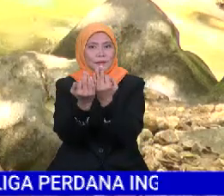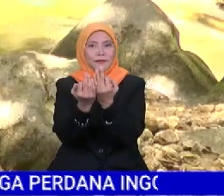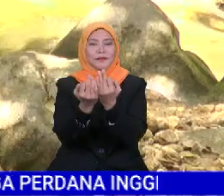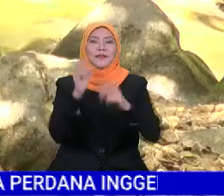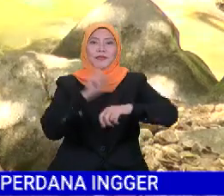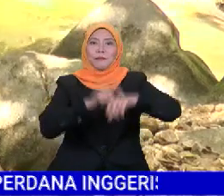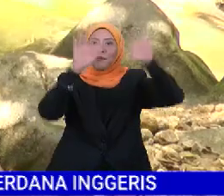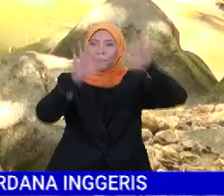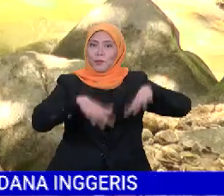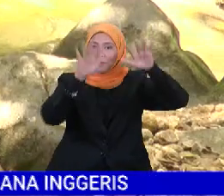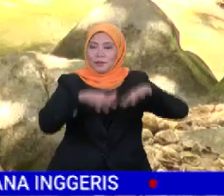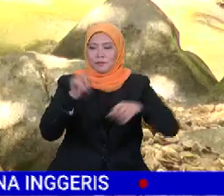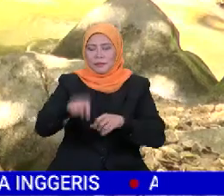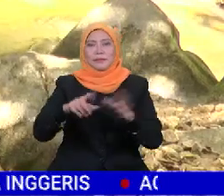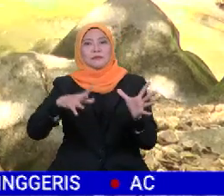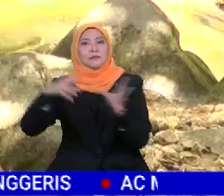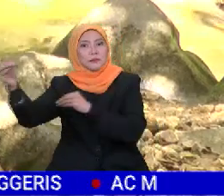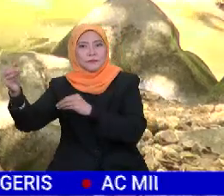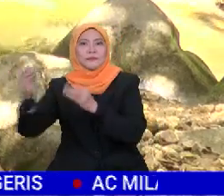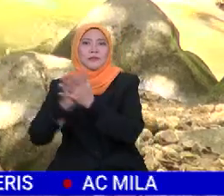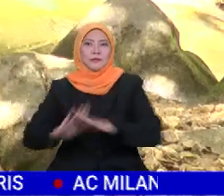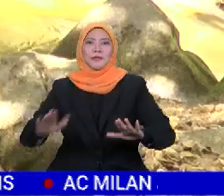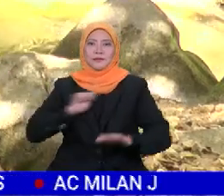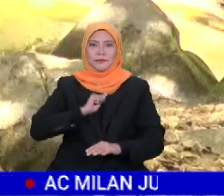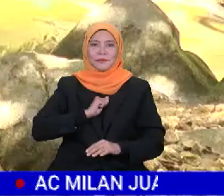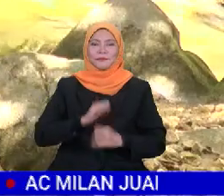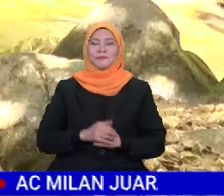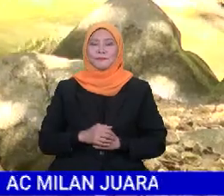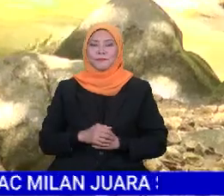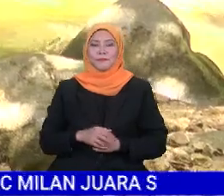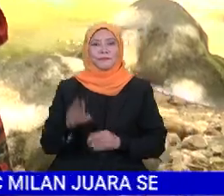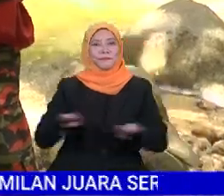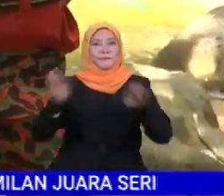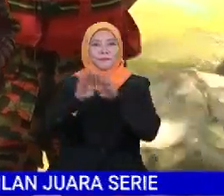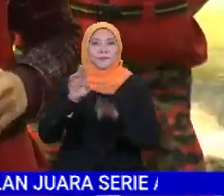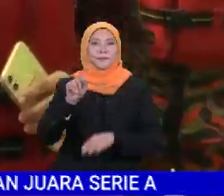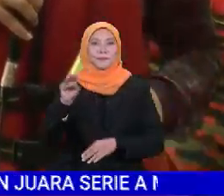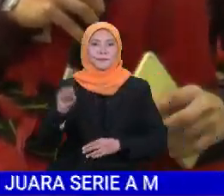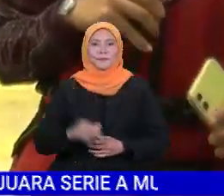musim hujan bagi menyelamatkan nyawa. Adlia Habibullah, Berita RTM.